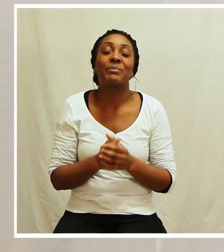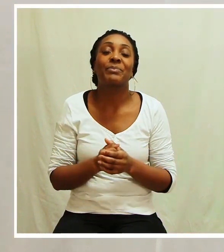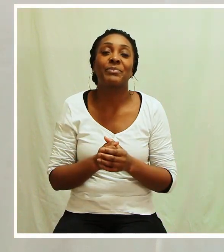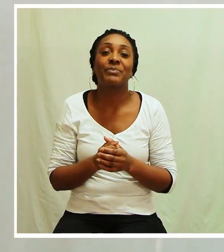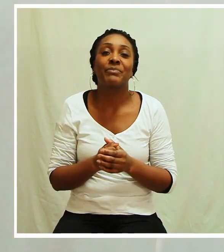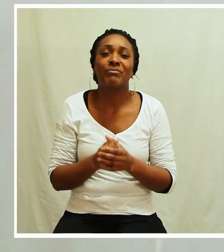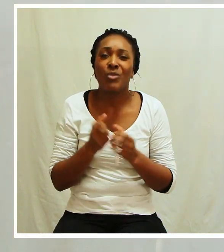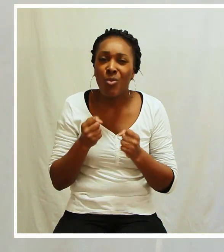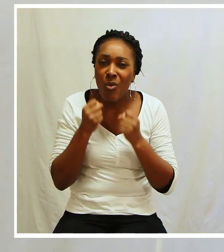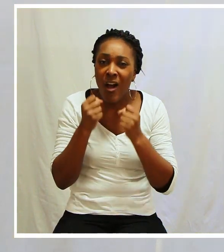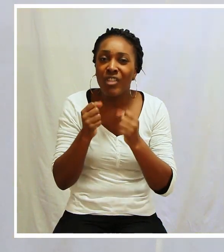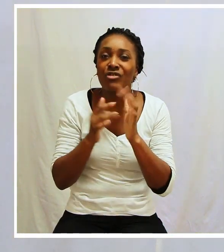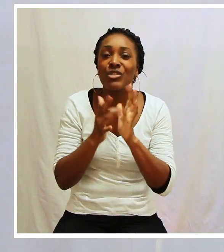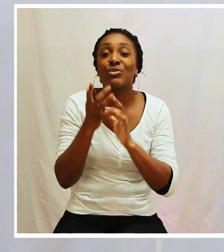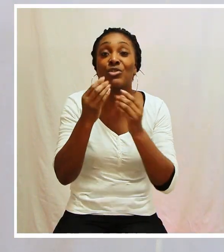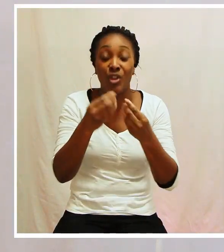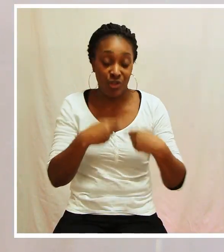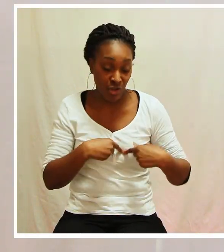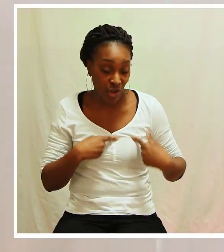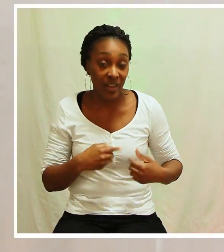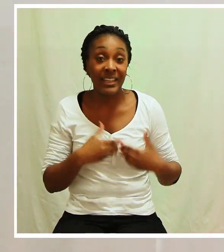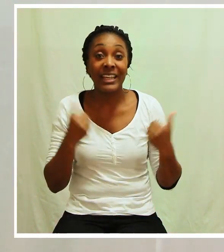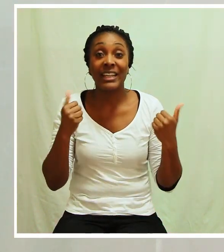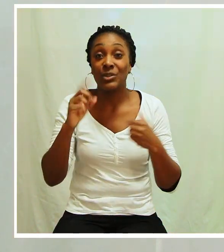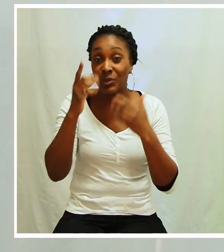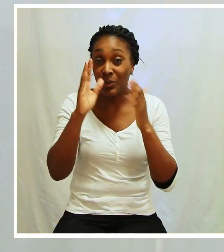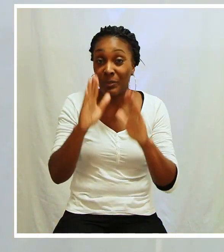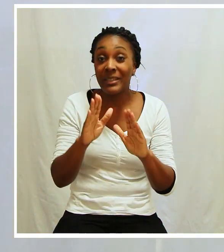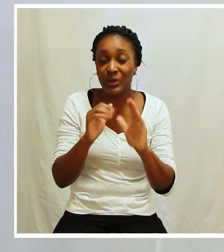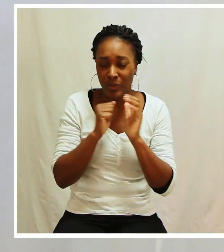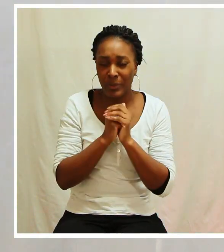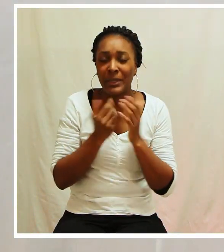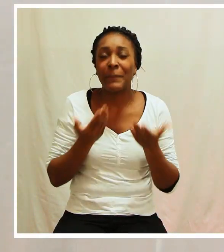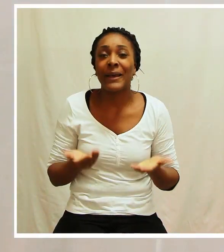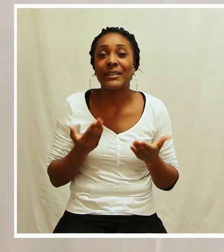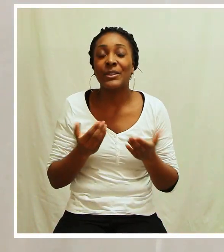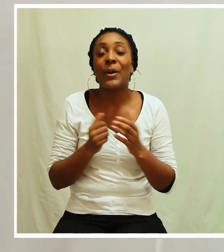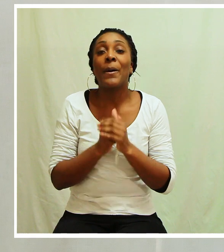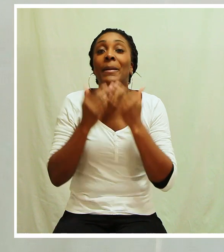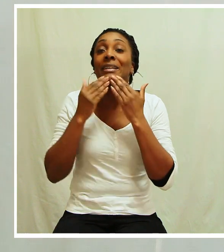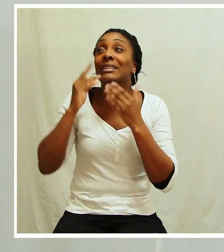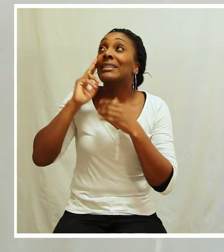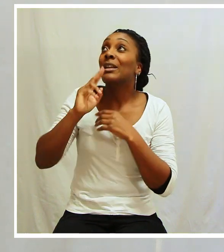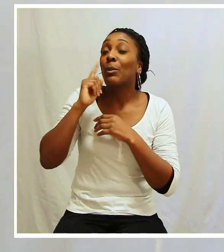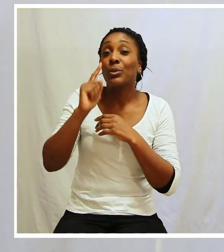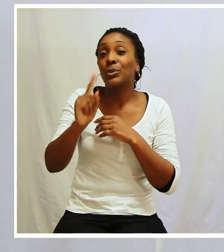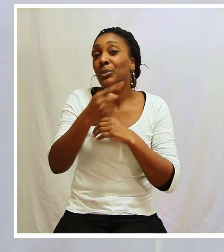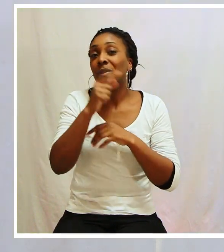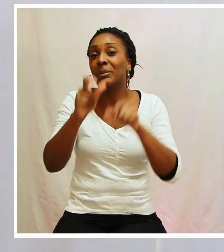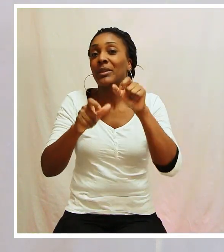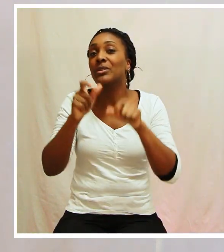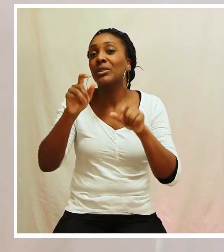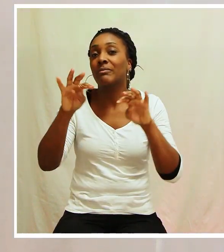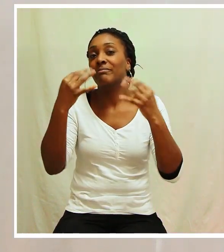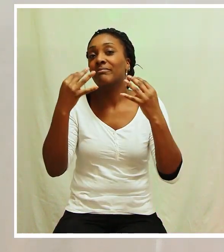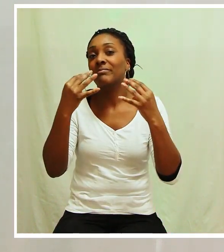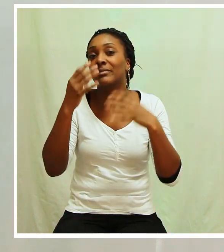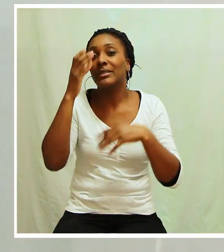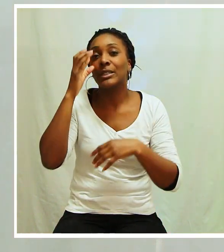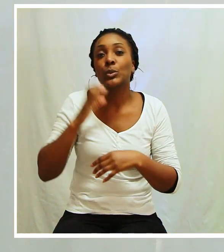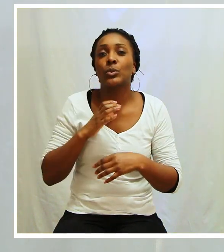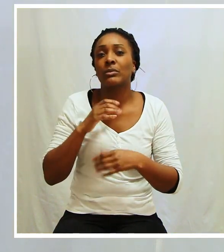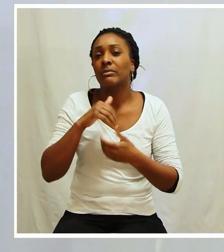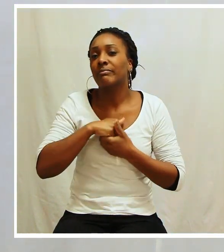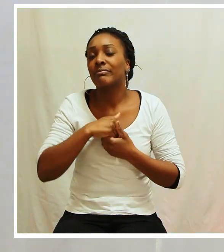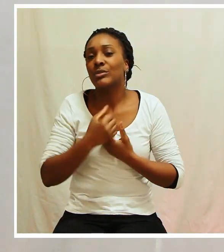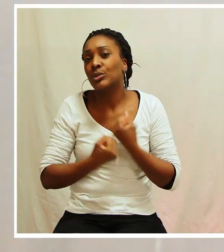Parce que je guéris ton cœur. Sois béni, on va prier. Seigneur, je prie pour tous ceux qui écoutent ta parole aujourd'hui et ceux qui